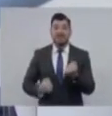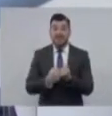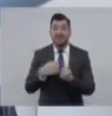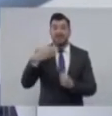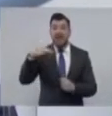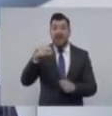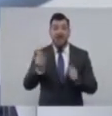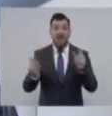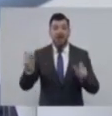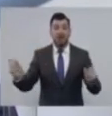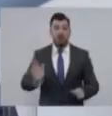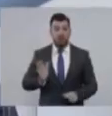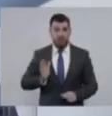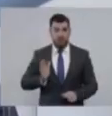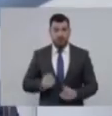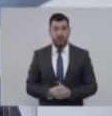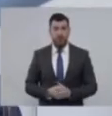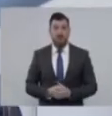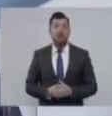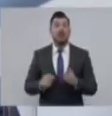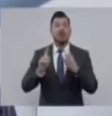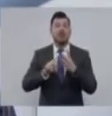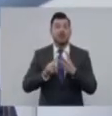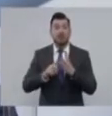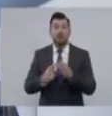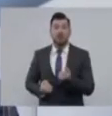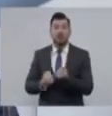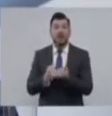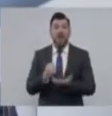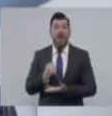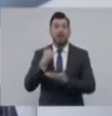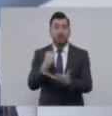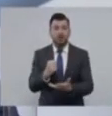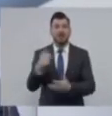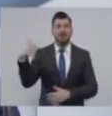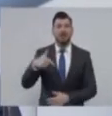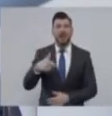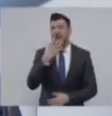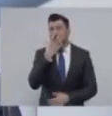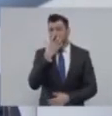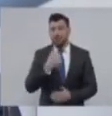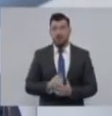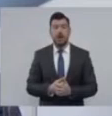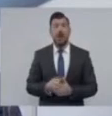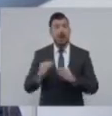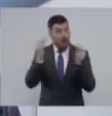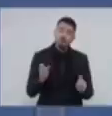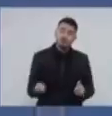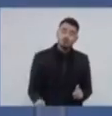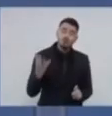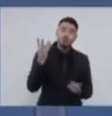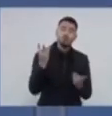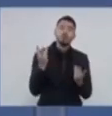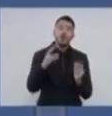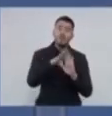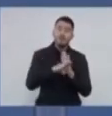τρίτον στην επιδότηση της τιμής του των καυσίμων που θα έχει σαν αποτέλεσμα τη μείωση της τιμής και στη βενζίνη και στο πετρέλαιο κίνησης